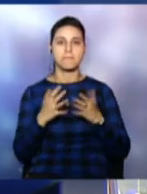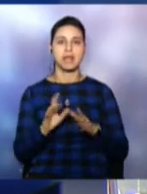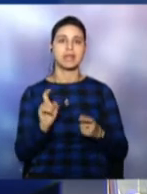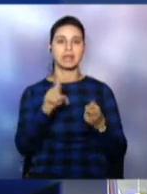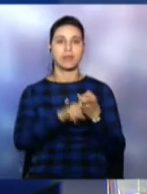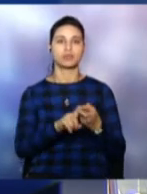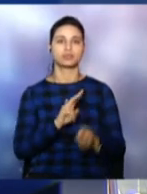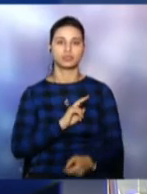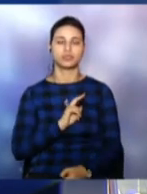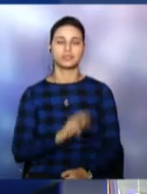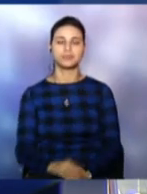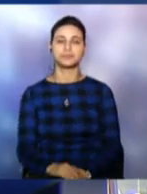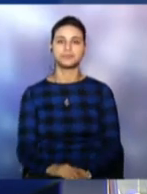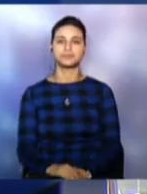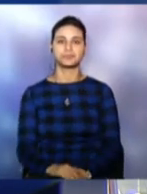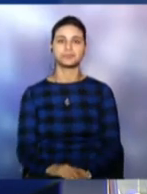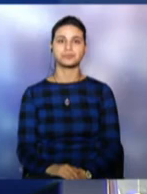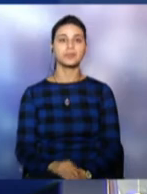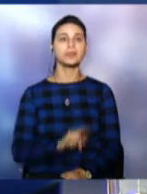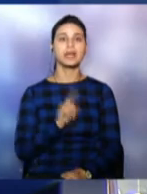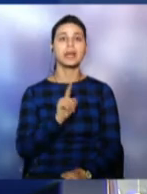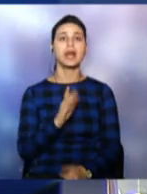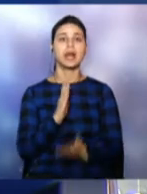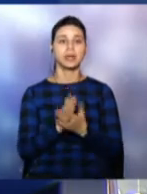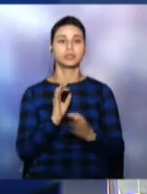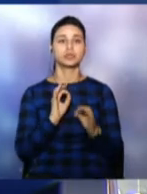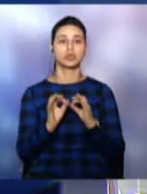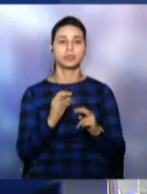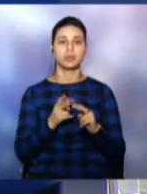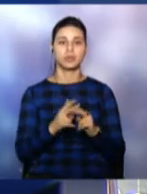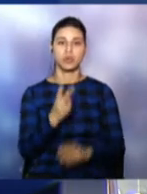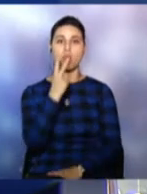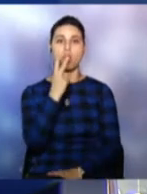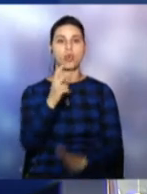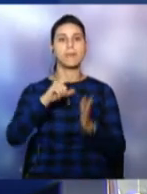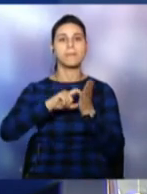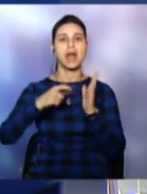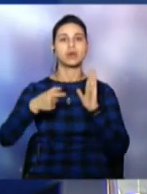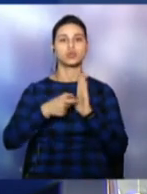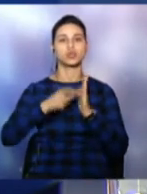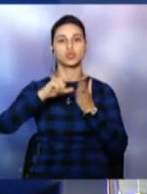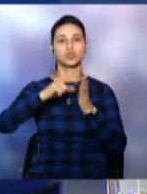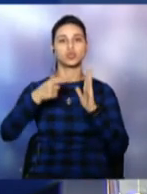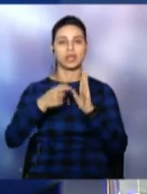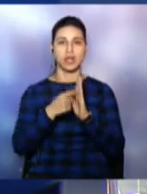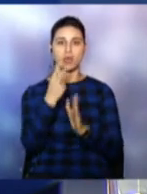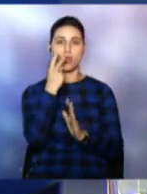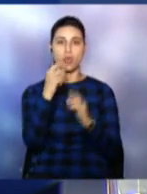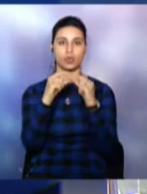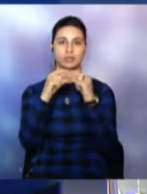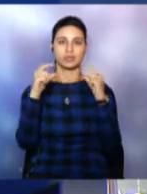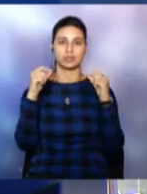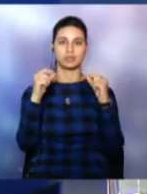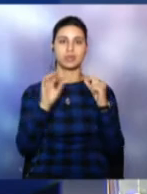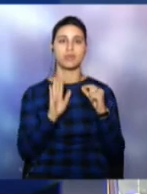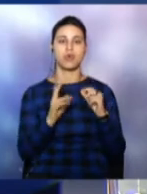მე შეგახსენებთ, ის რაც ოპტიმალურ დოზად არის მიჩნეული, აი ეს ორი მართკუთხედი, არა მთლიანი ფილა, არამედ ორი